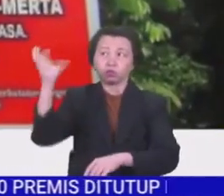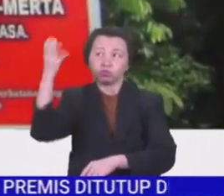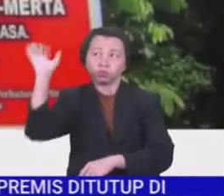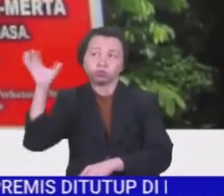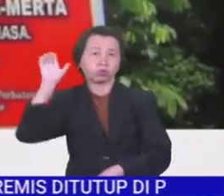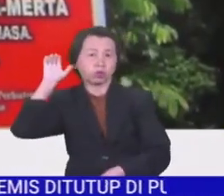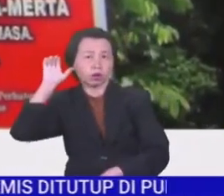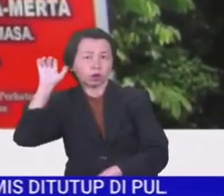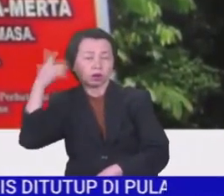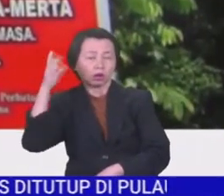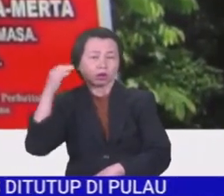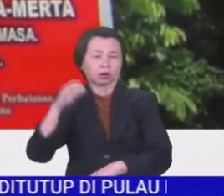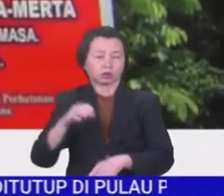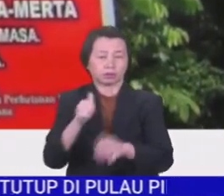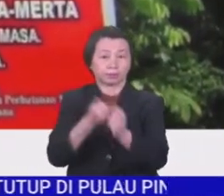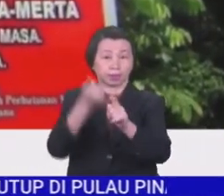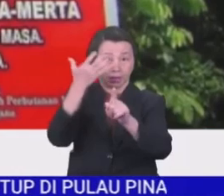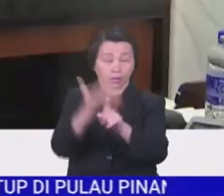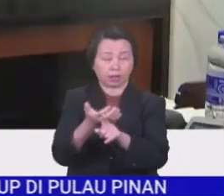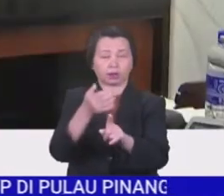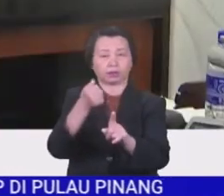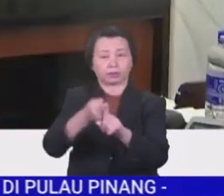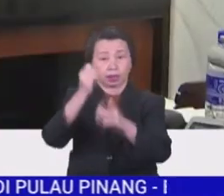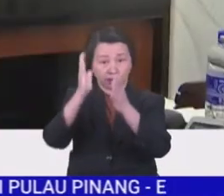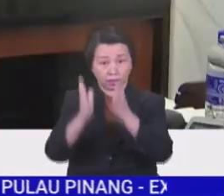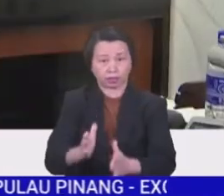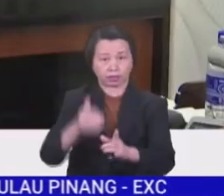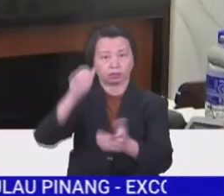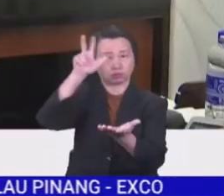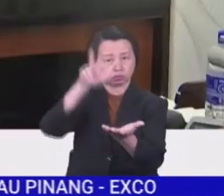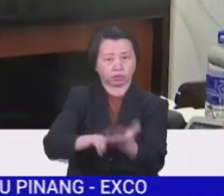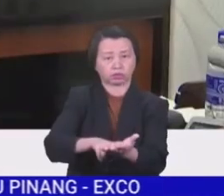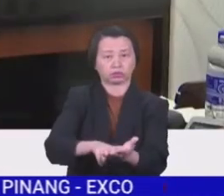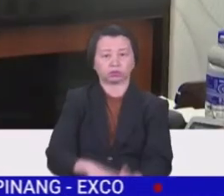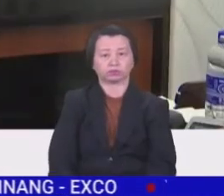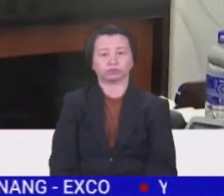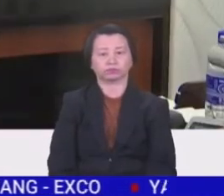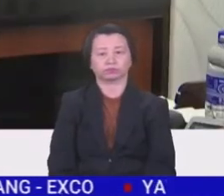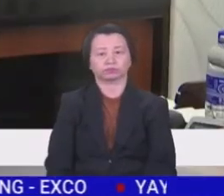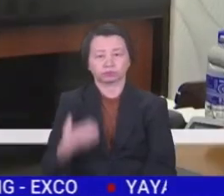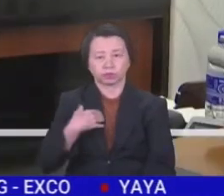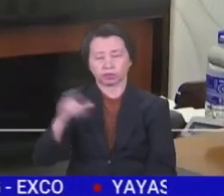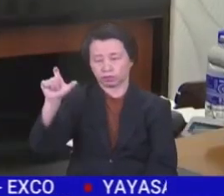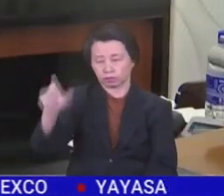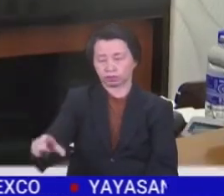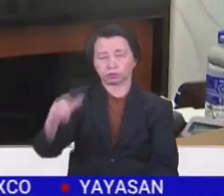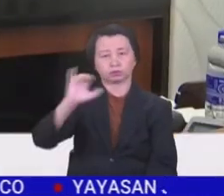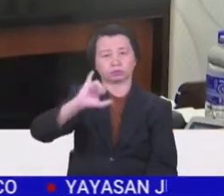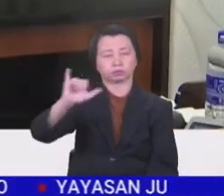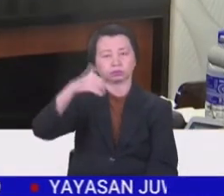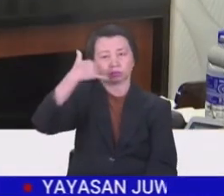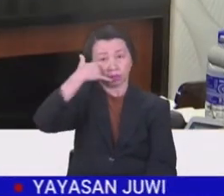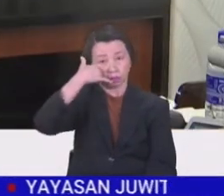dan pengawal bertauliah. 14 hutan lipu yang kita ada di Perak ni, kita telah